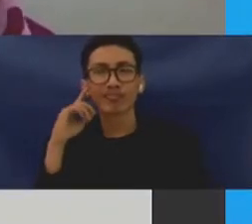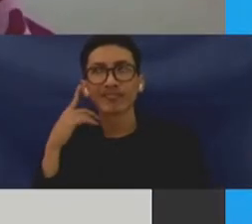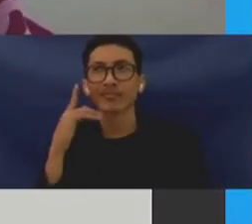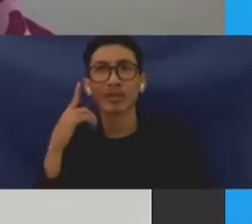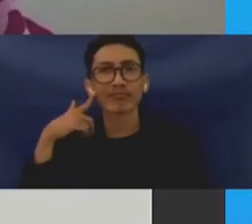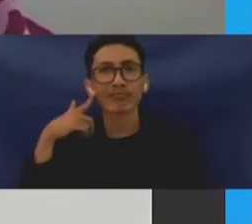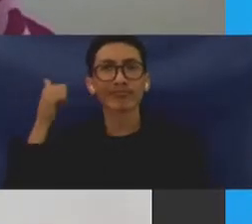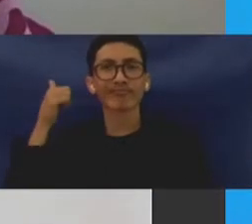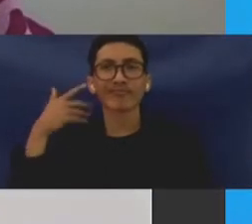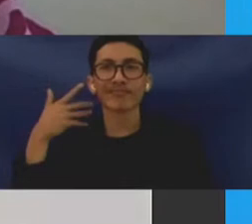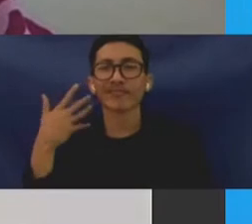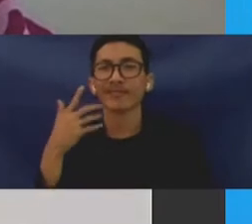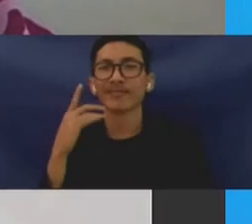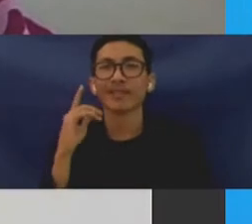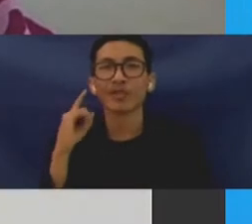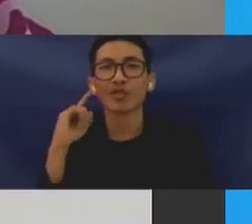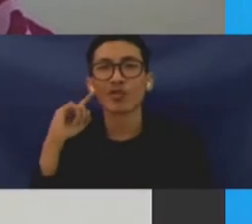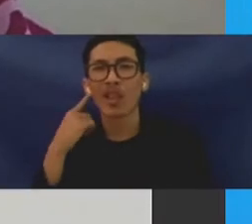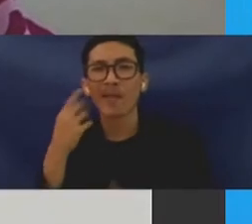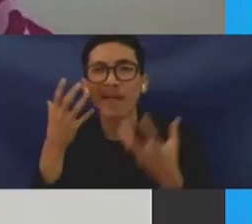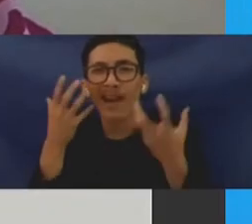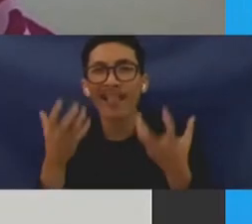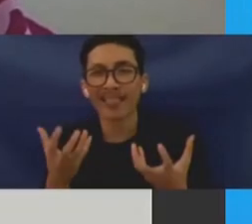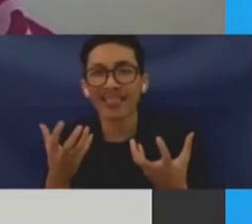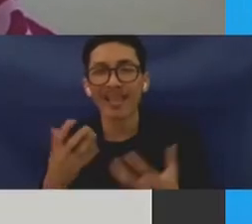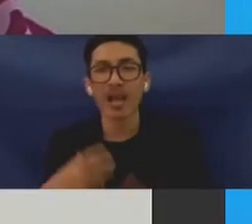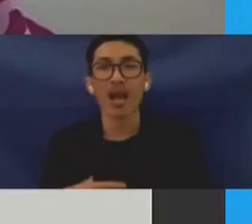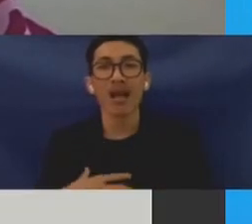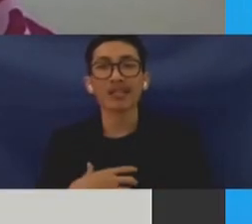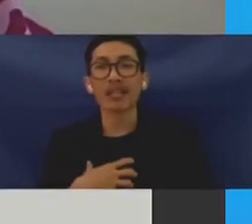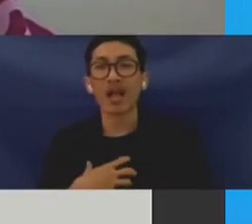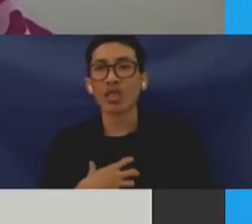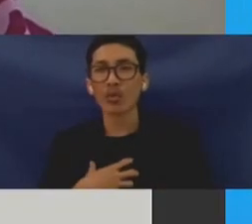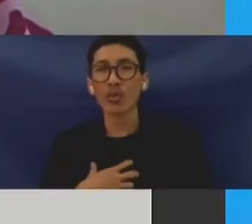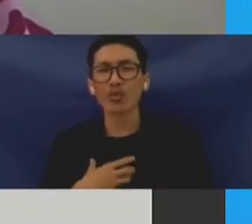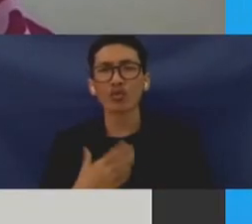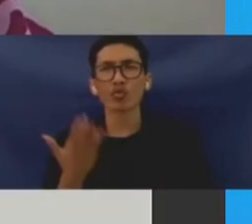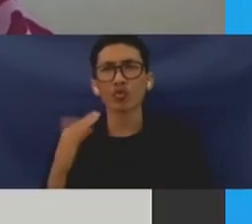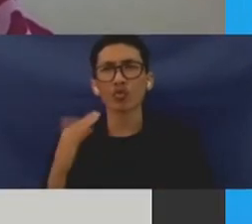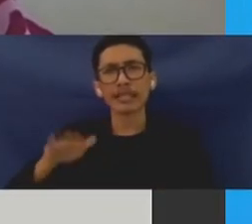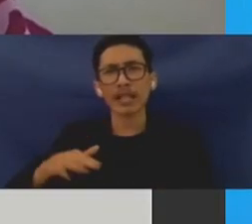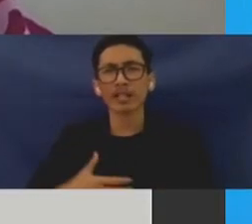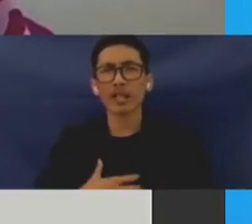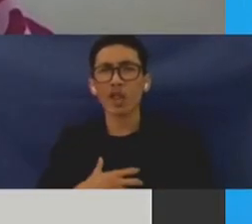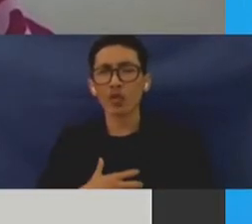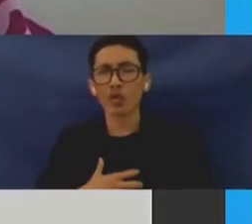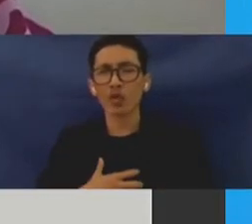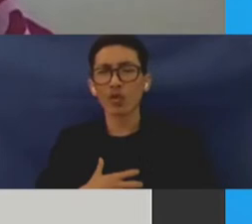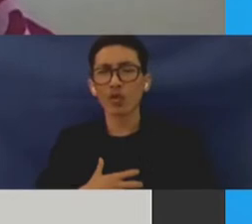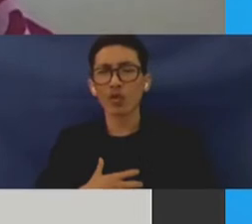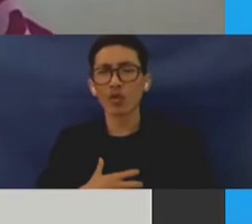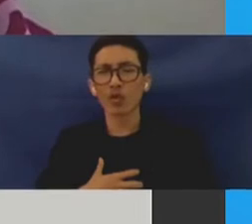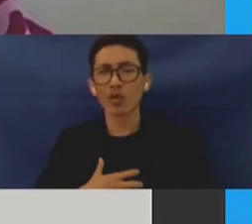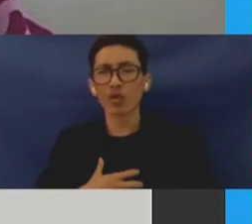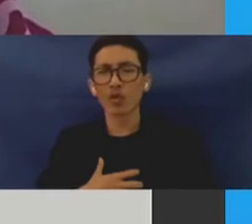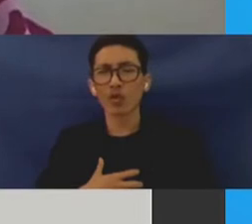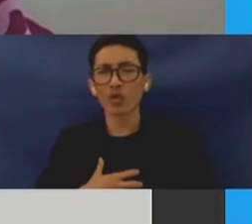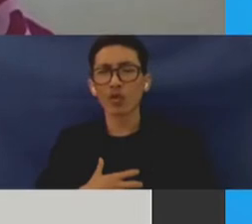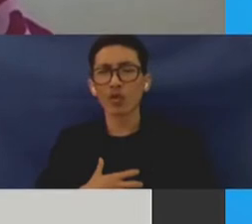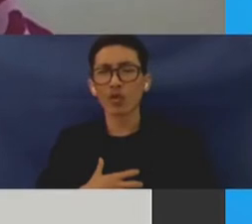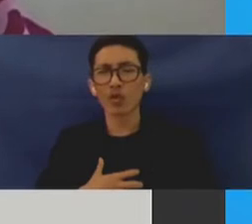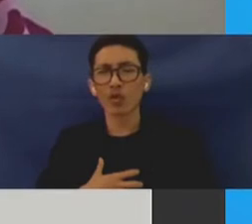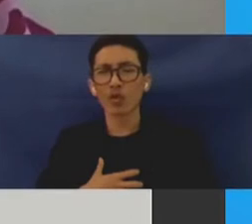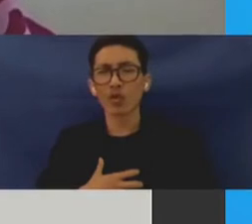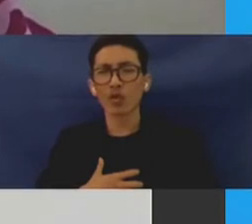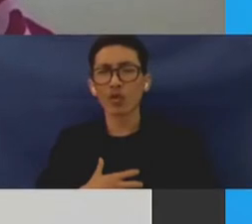jantungnya sudah dikoreksi walaupun nggak bisa sempurna banget gitu. Dan untuk tulinya sih kalau